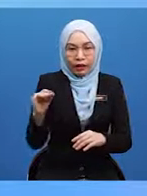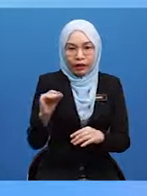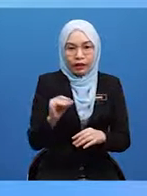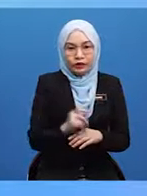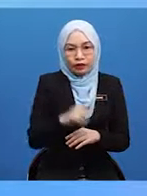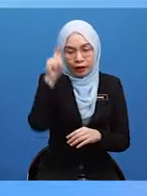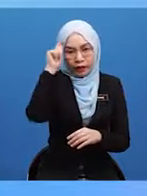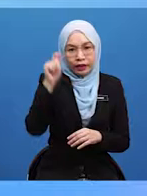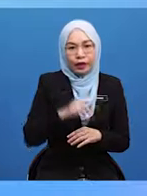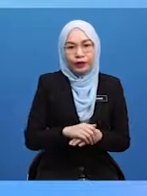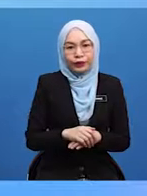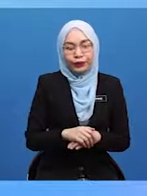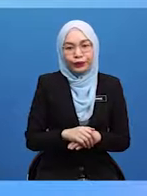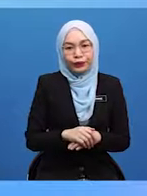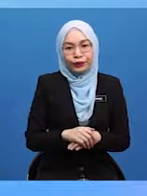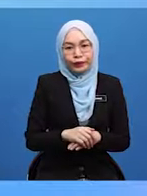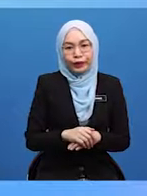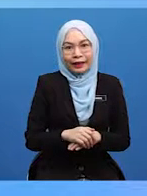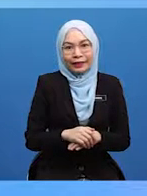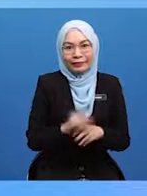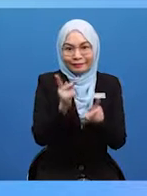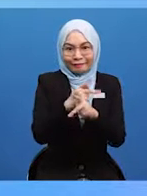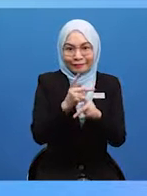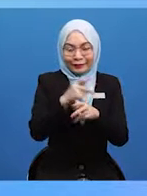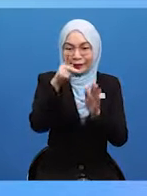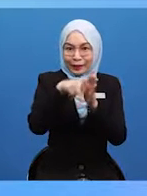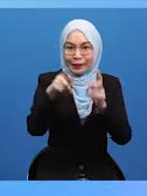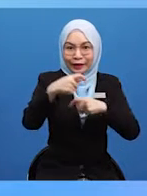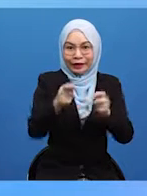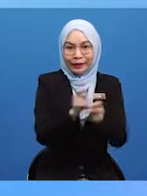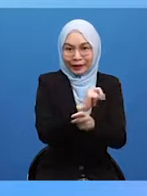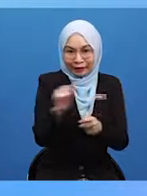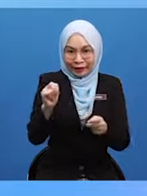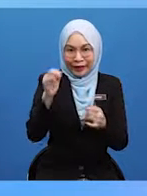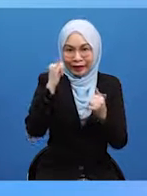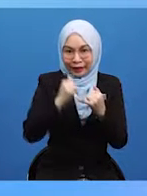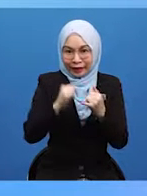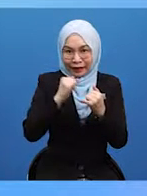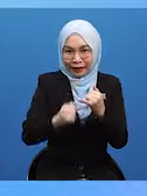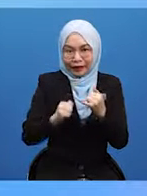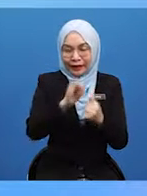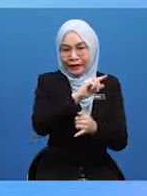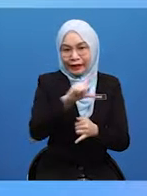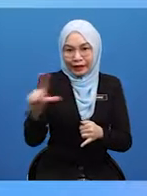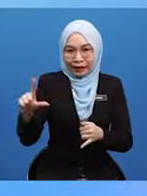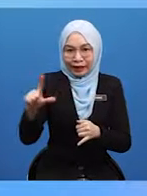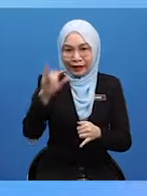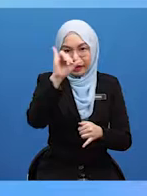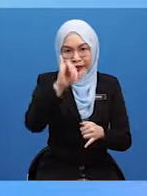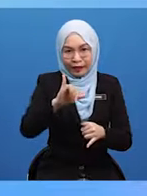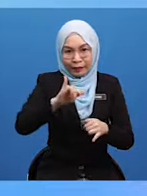Terengganu. Pola pertempatan yang terakhir adalah pola pertempatan